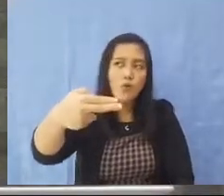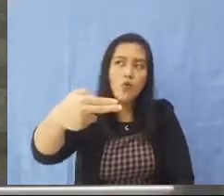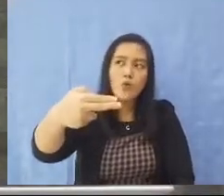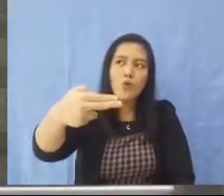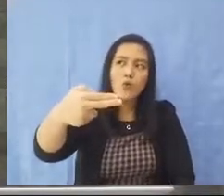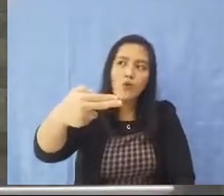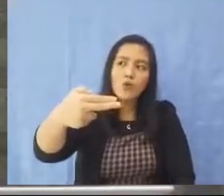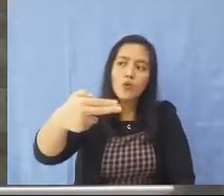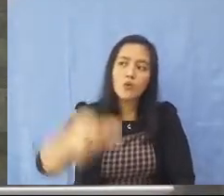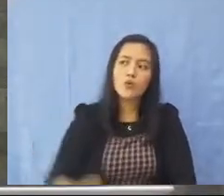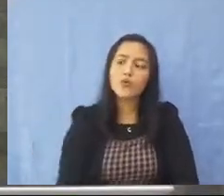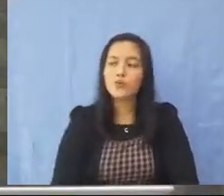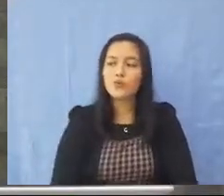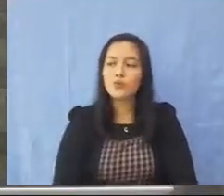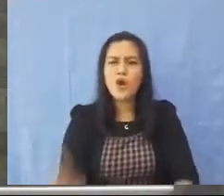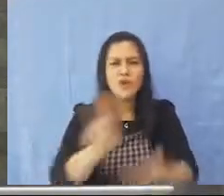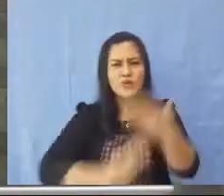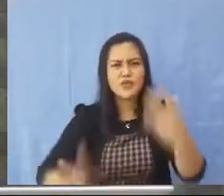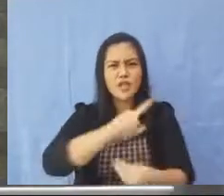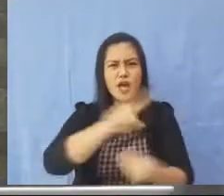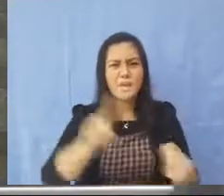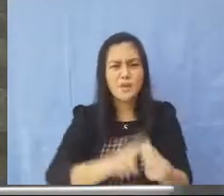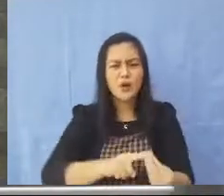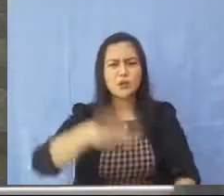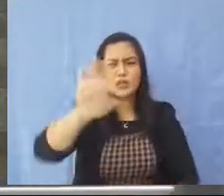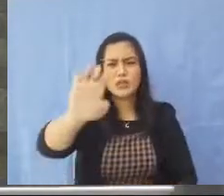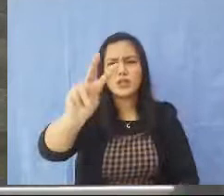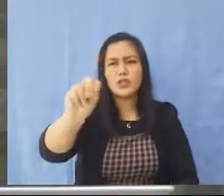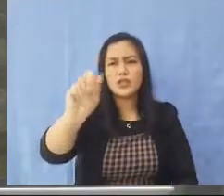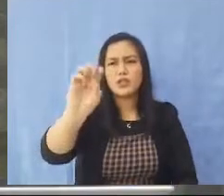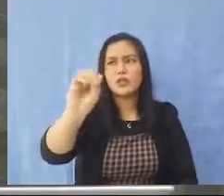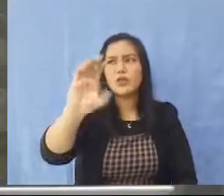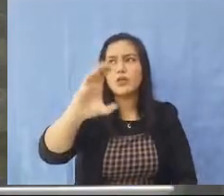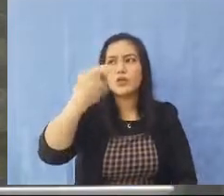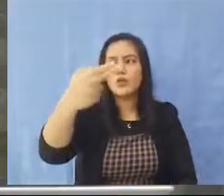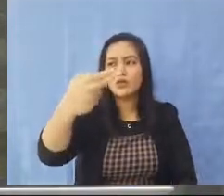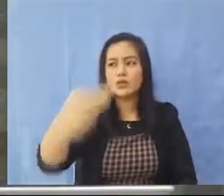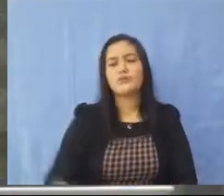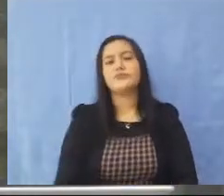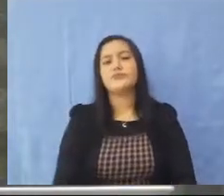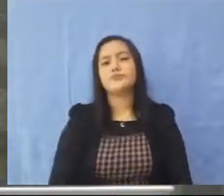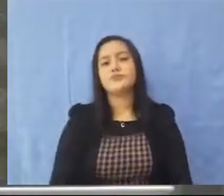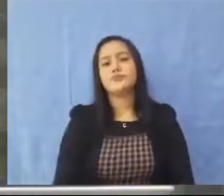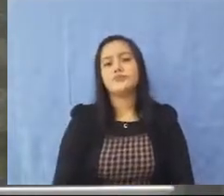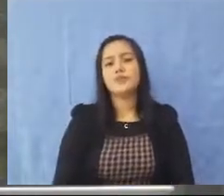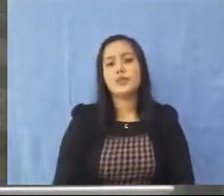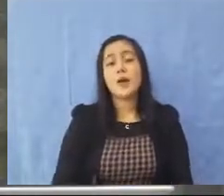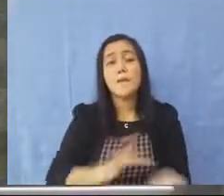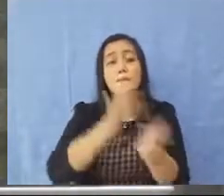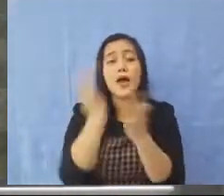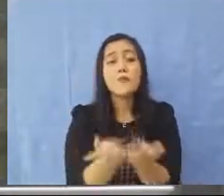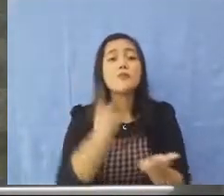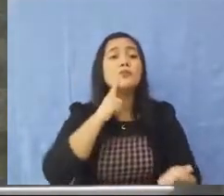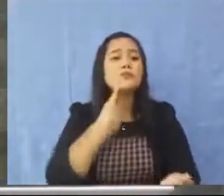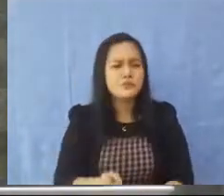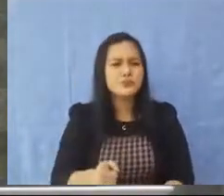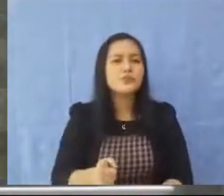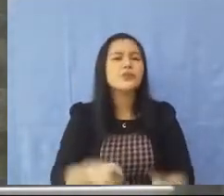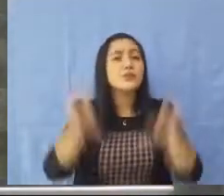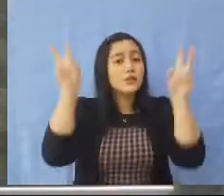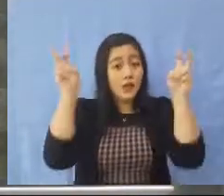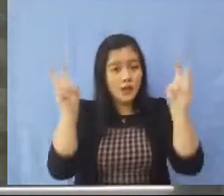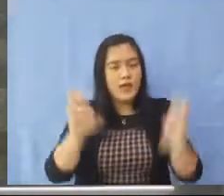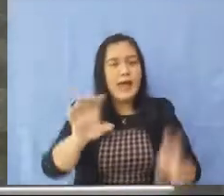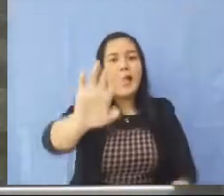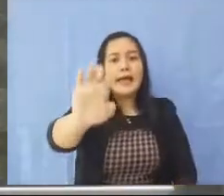Enoch, sabi ng Biblia, isa sa mga description ni Enoch is that Enoch walked with God.